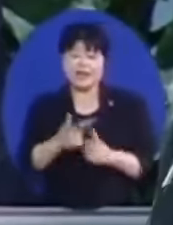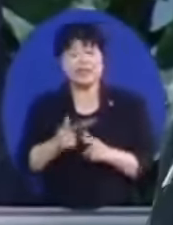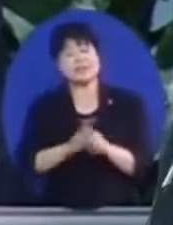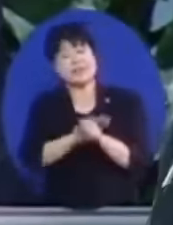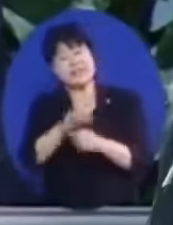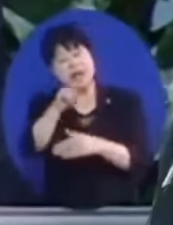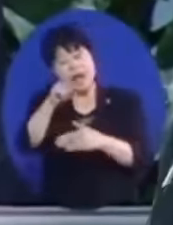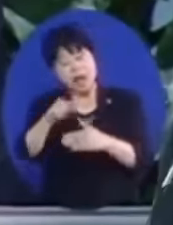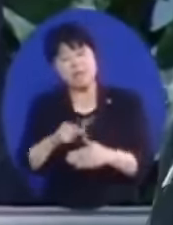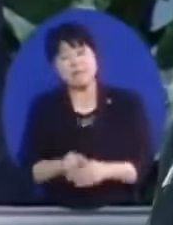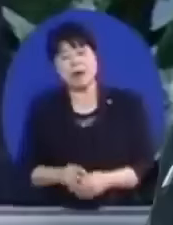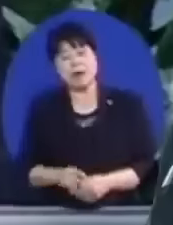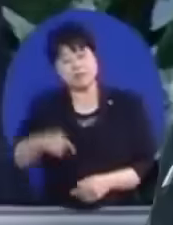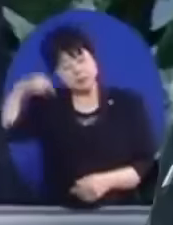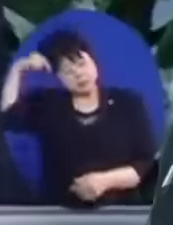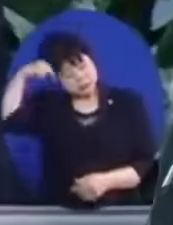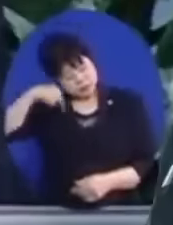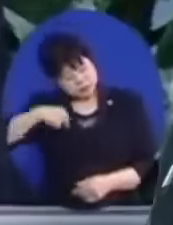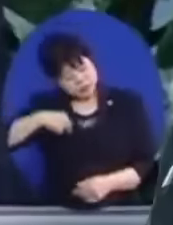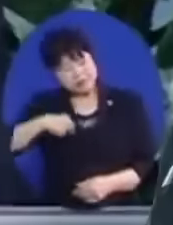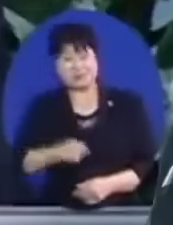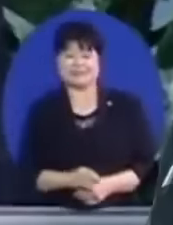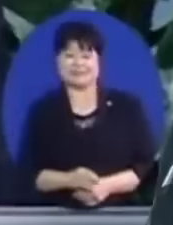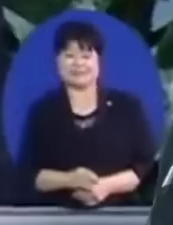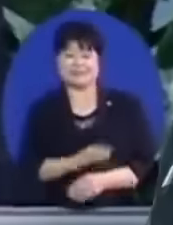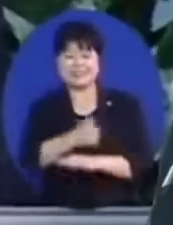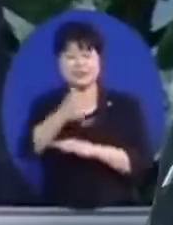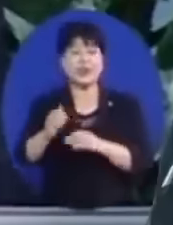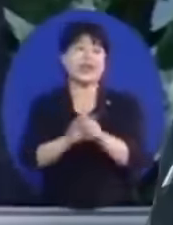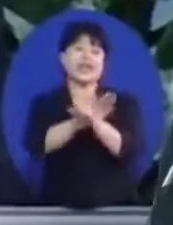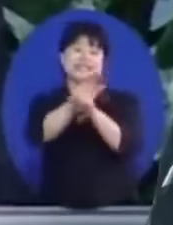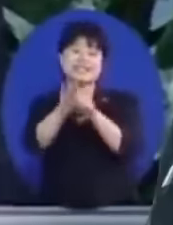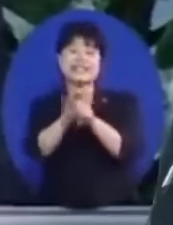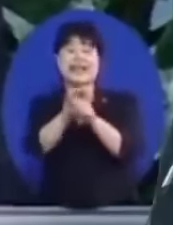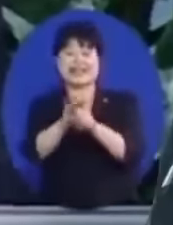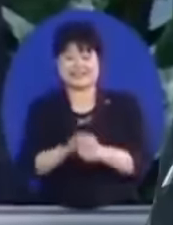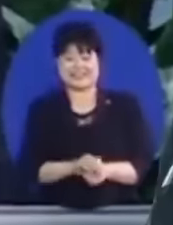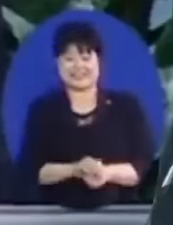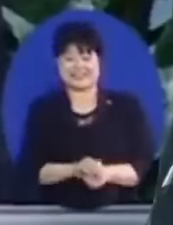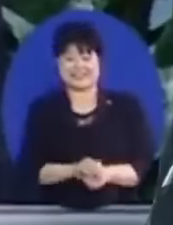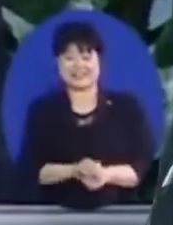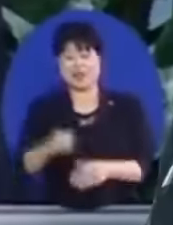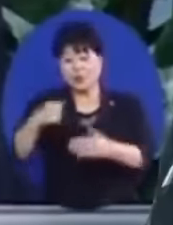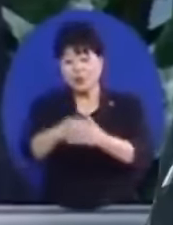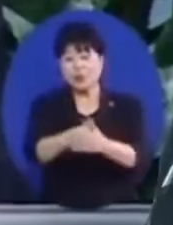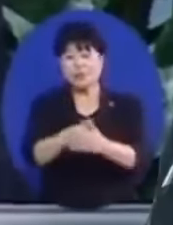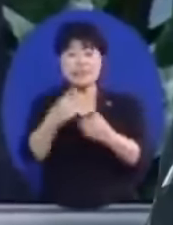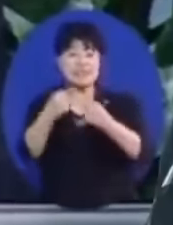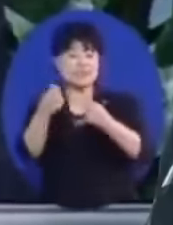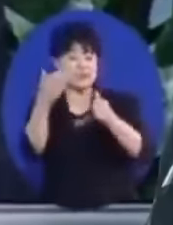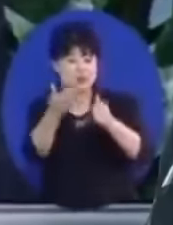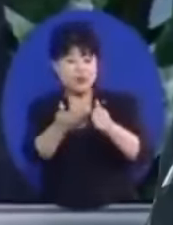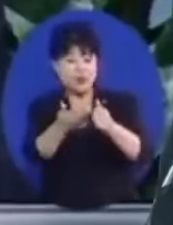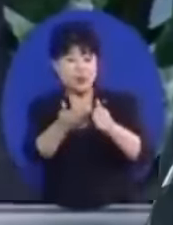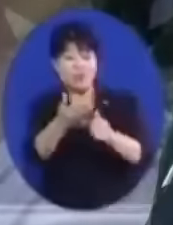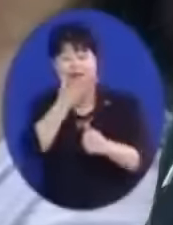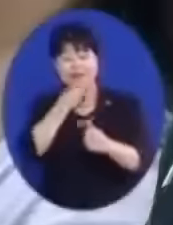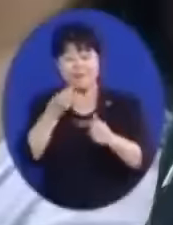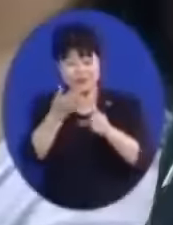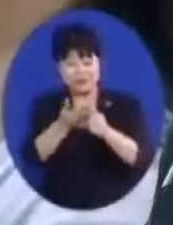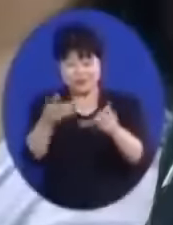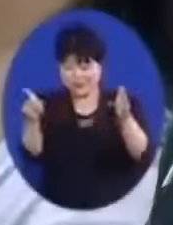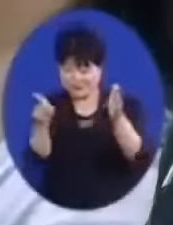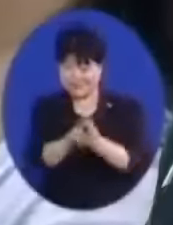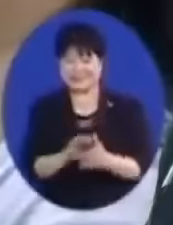사랑이 마음을 저리게 하는 것입니다. 그리고 그 그리스도의 사랑이 나로 하여금 살아갈 수 있는 용기와 힘을 주고 행복을 주는